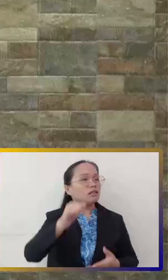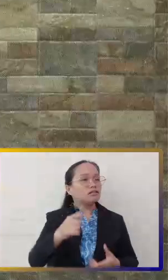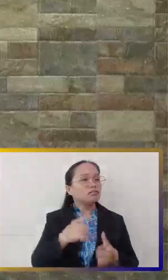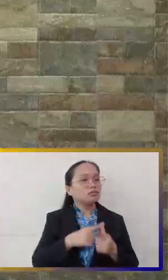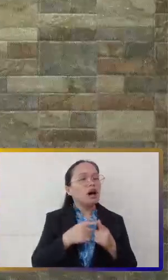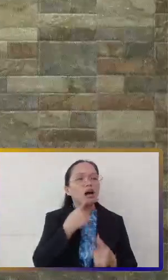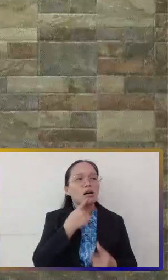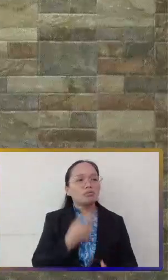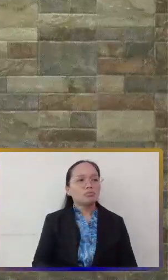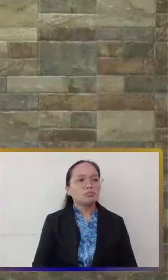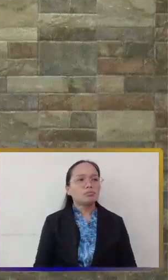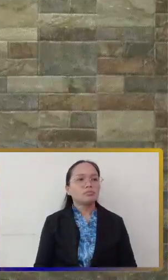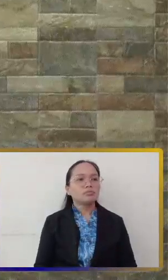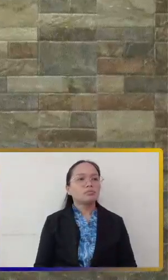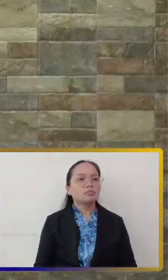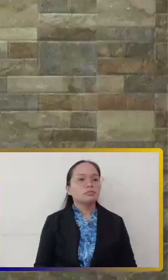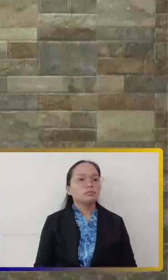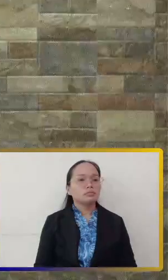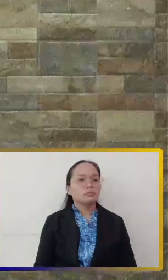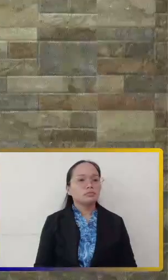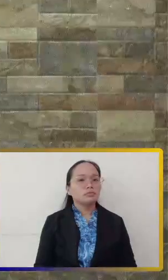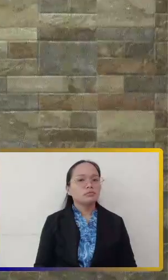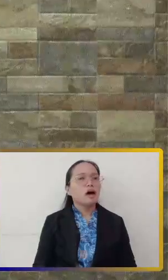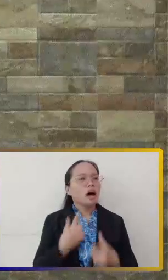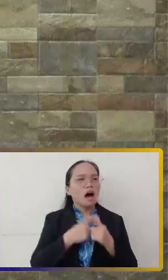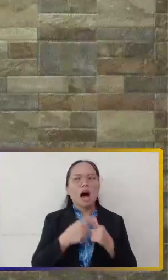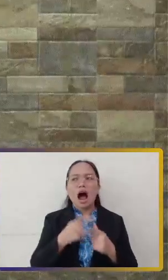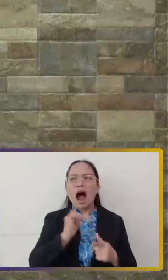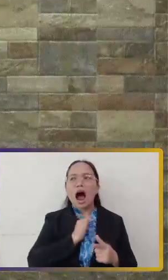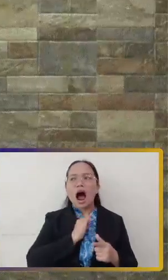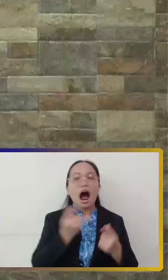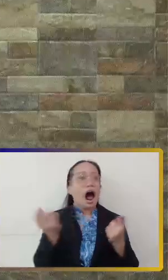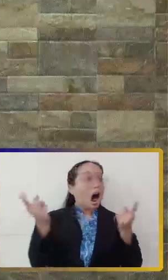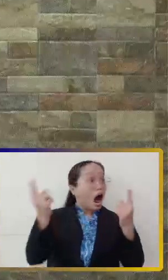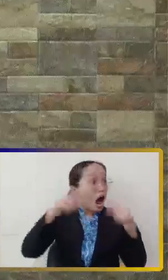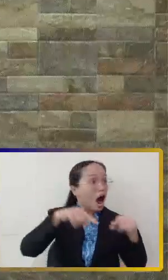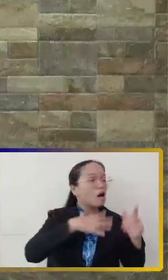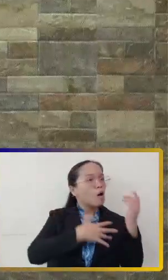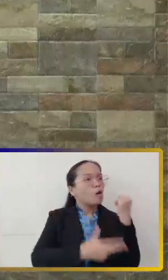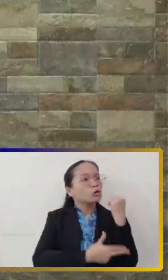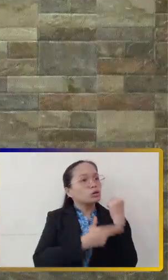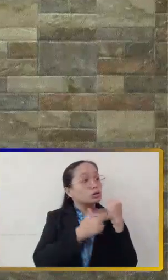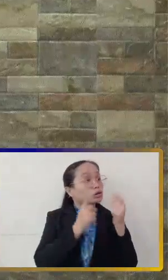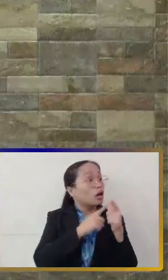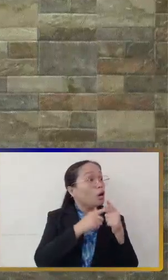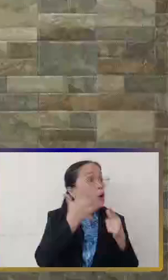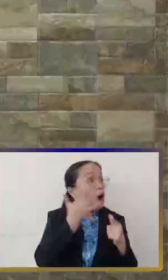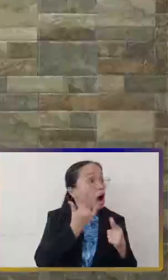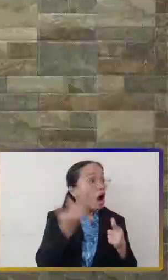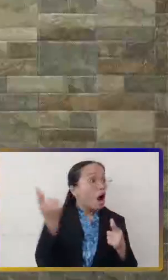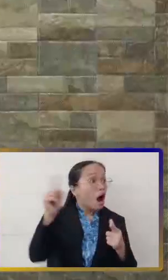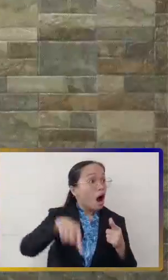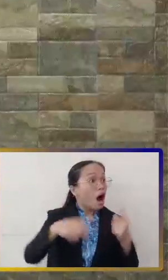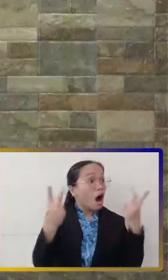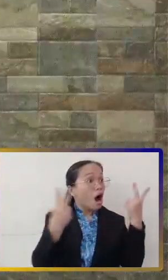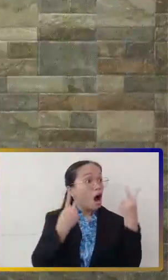Sabi niya, I'm coming, ganyan, ganyan, punta sa hotel. Alam mo kung bakit? Nagdala uli siya